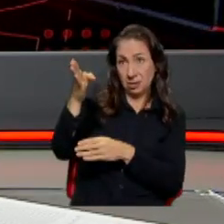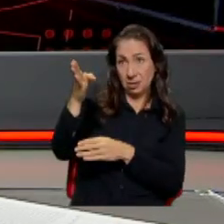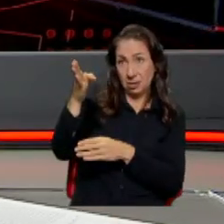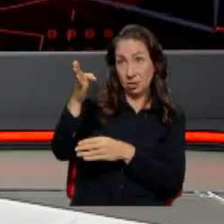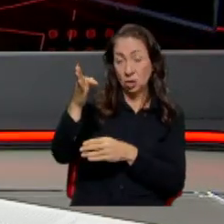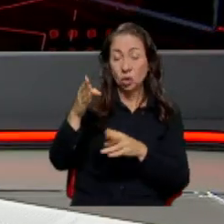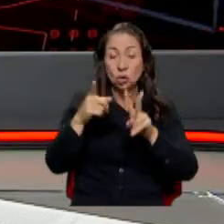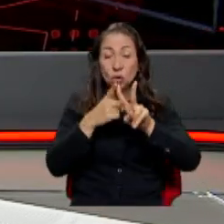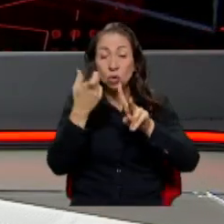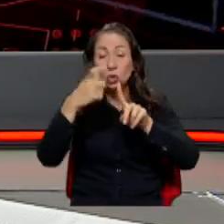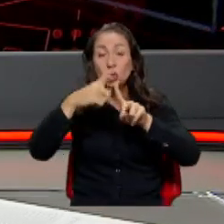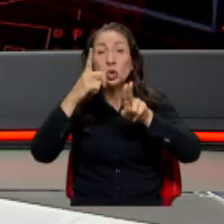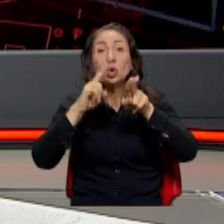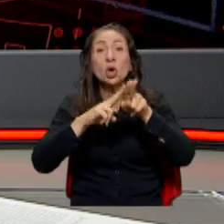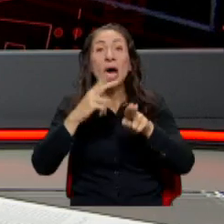Nutuk.